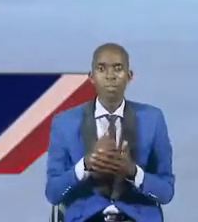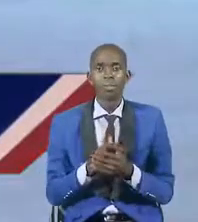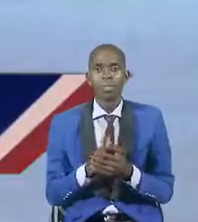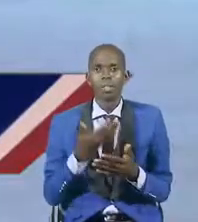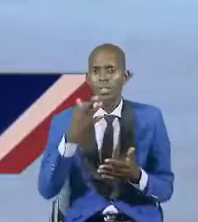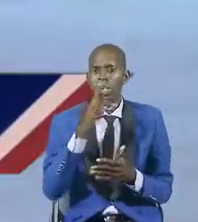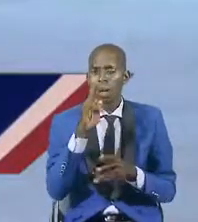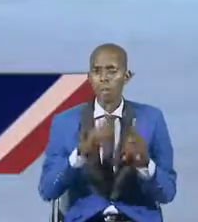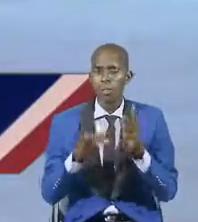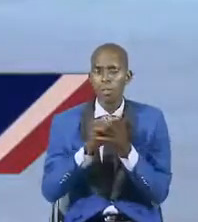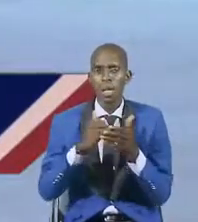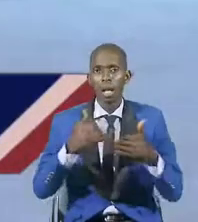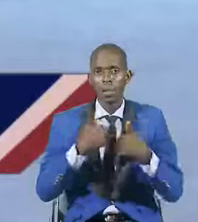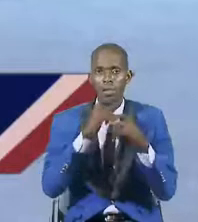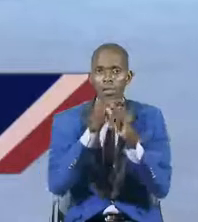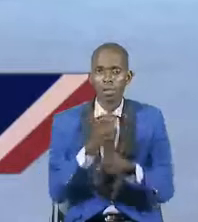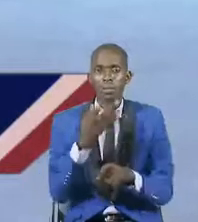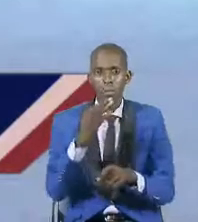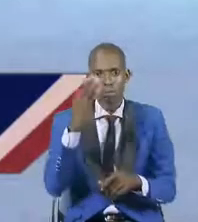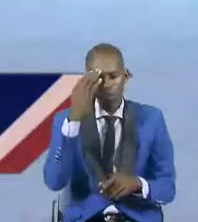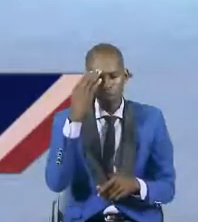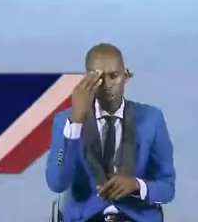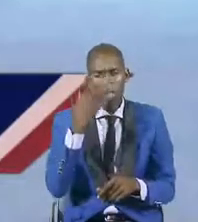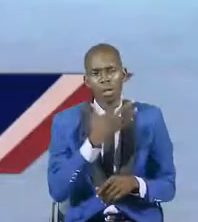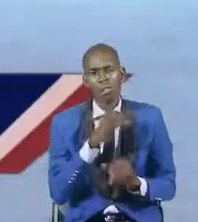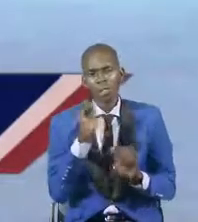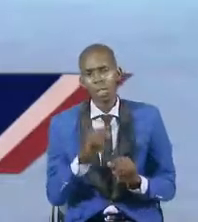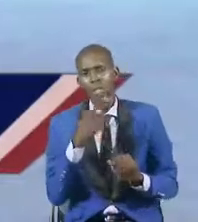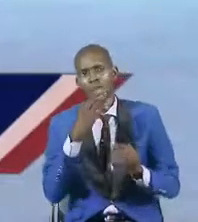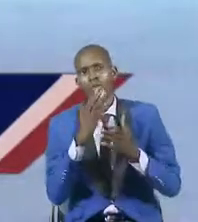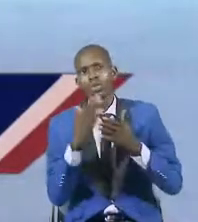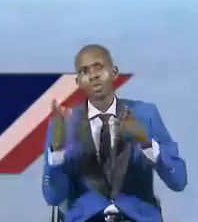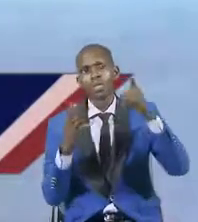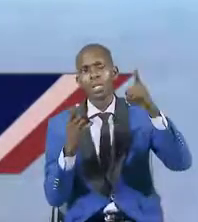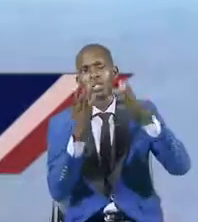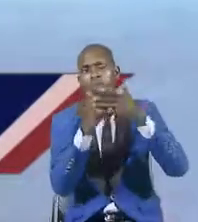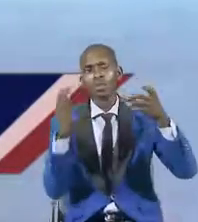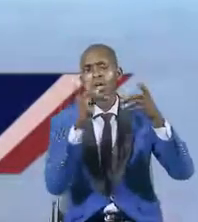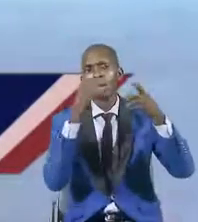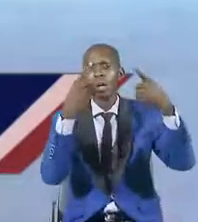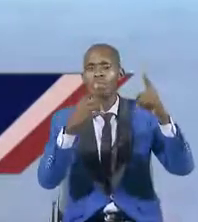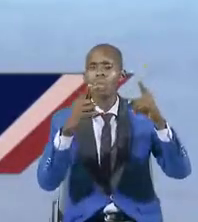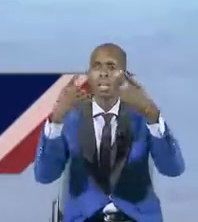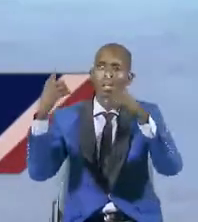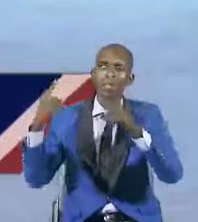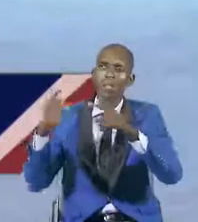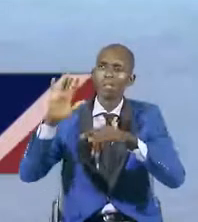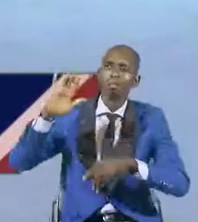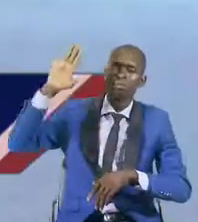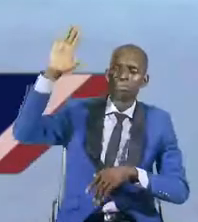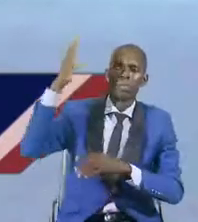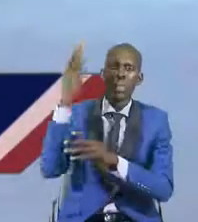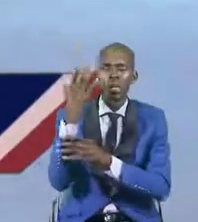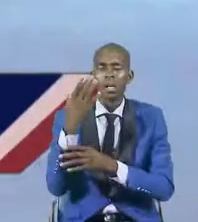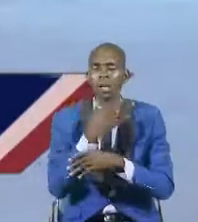Il y a des gens qui ont le don de connaissance et ils disent que quelqu'un est là, il y a quelque chose qui se passe ici et là, lève